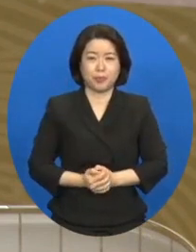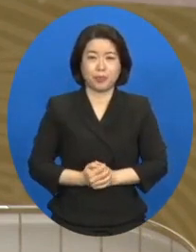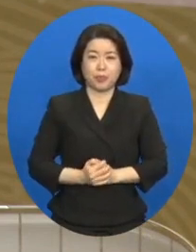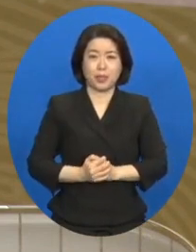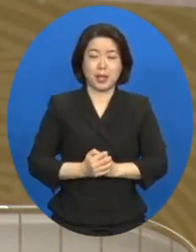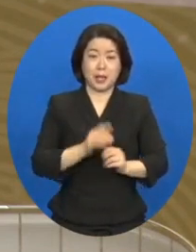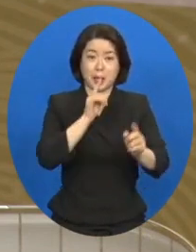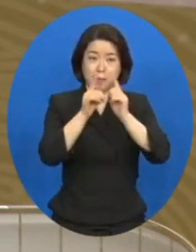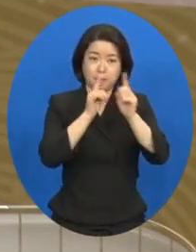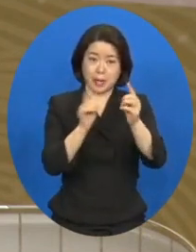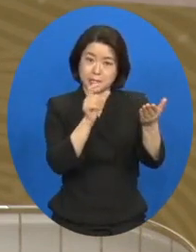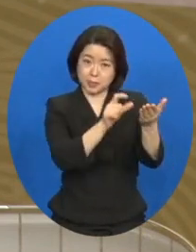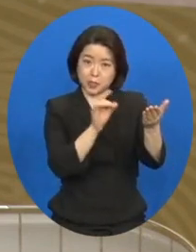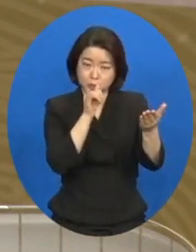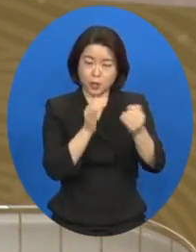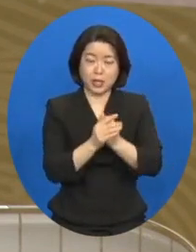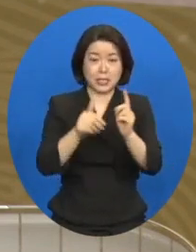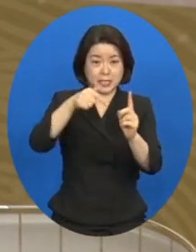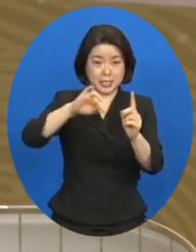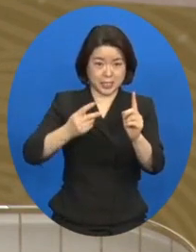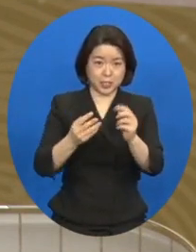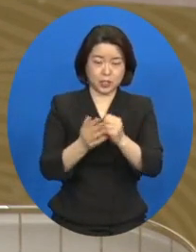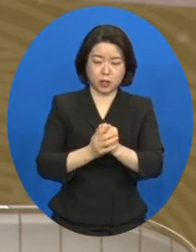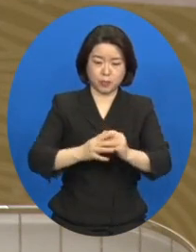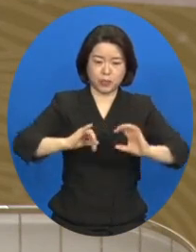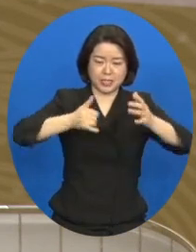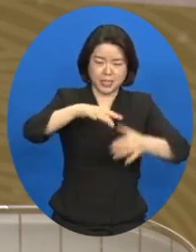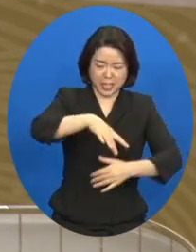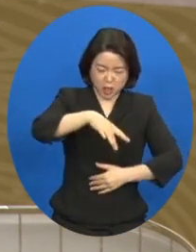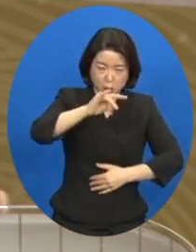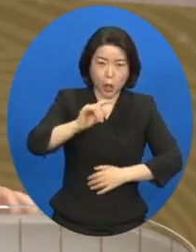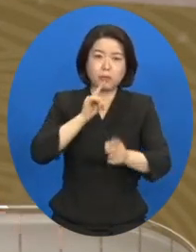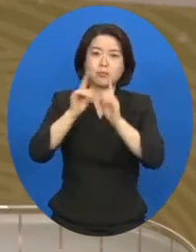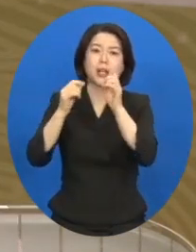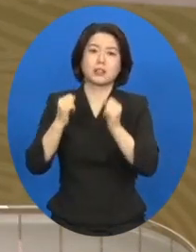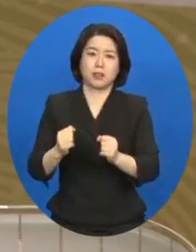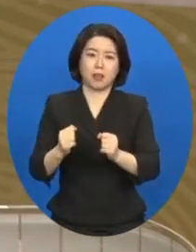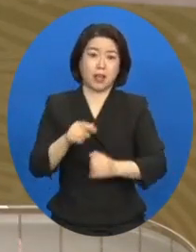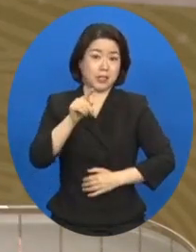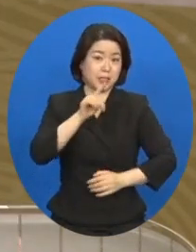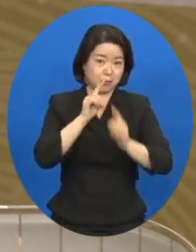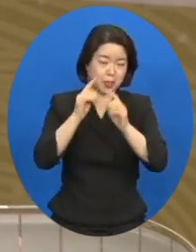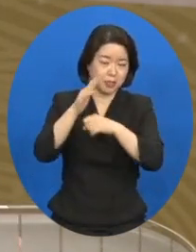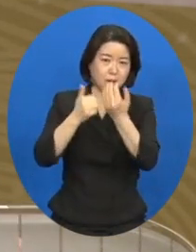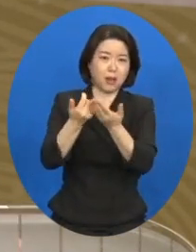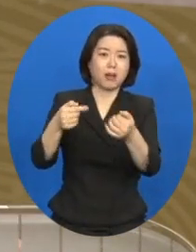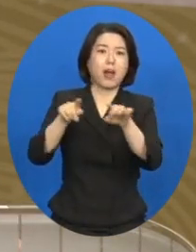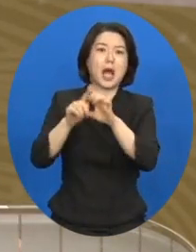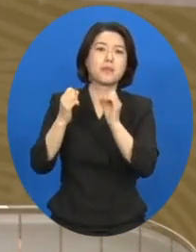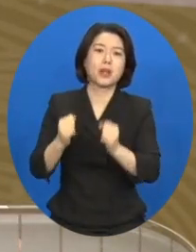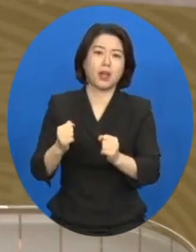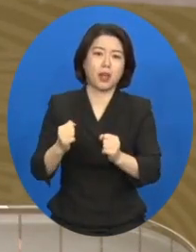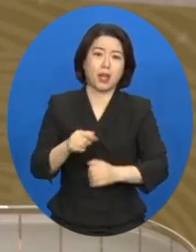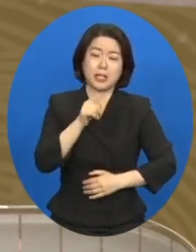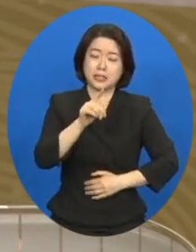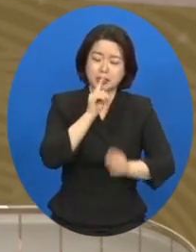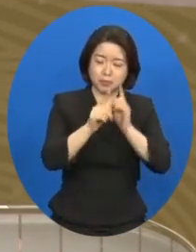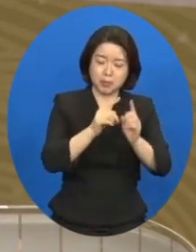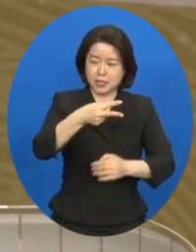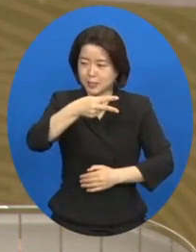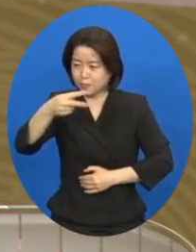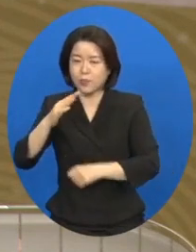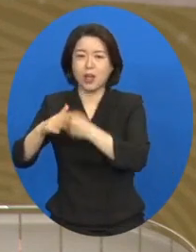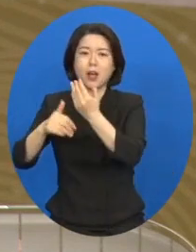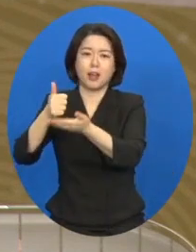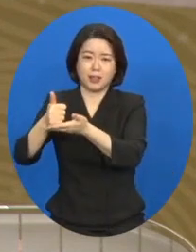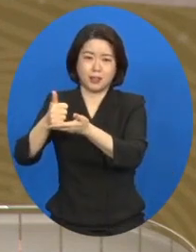말씀이라고 말씀하셨는데 1절에서 태초에 말씀이 계셨다. 그 말씀은 하나님과 함께 계셨다. 그 말씀은